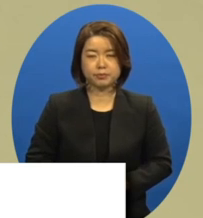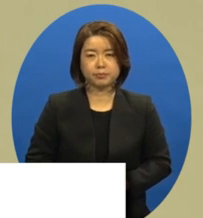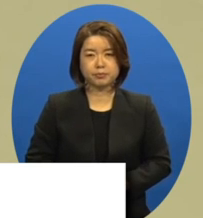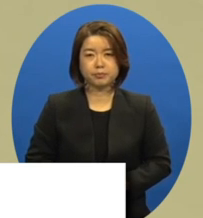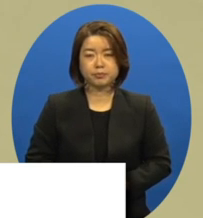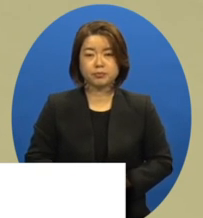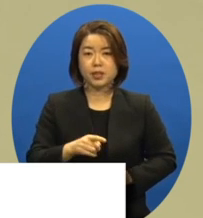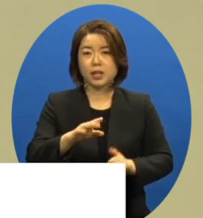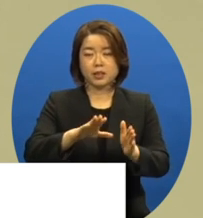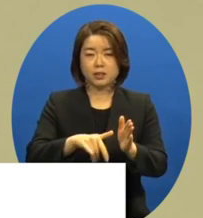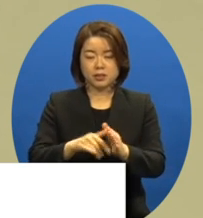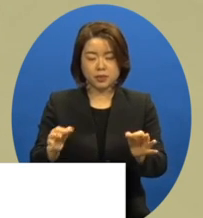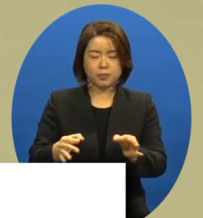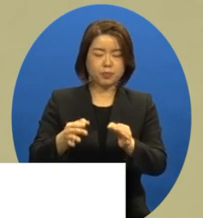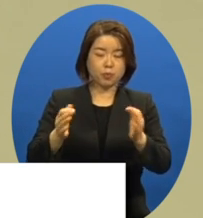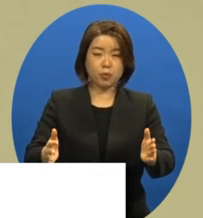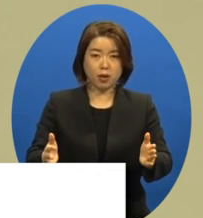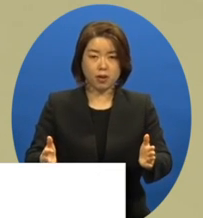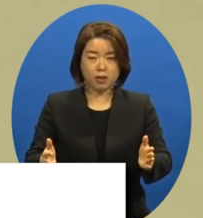그때 순간